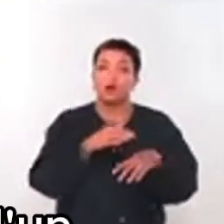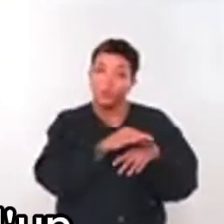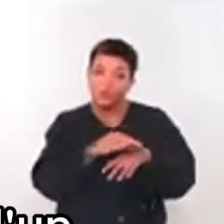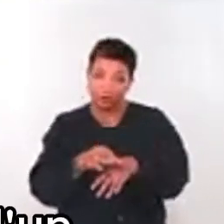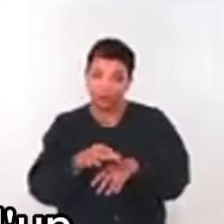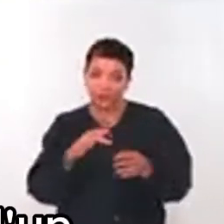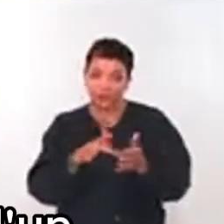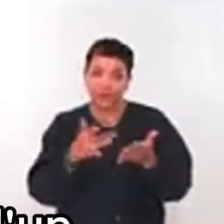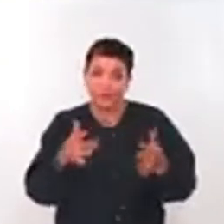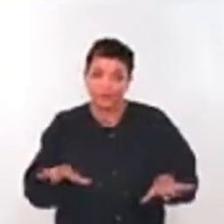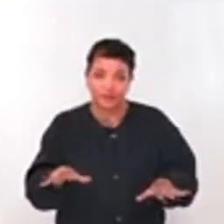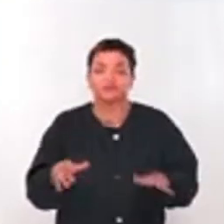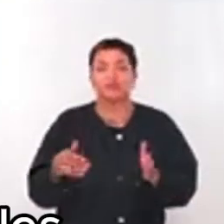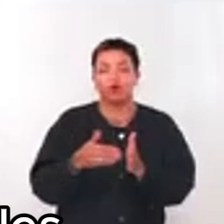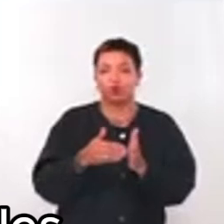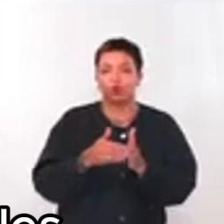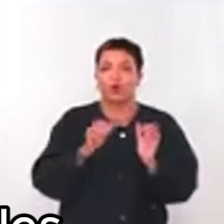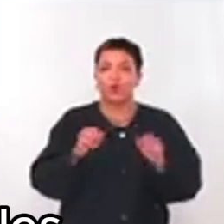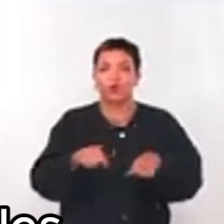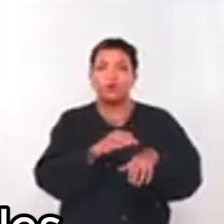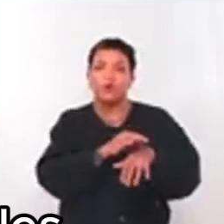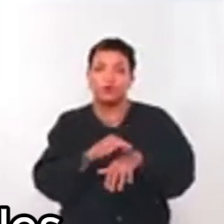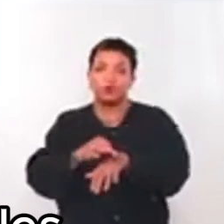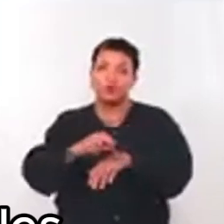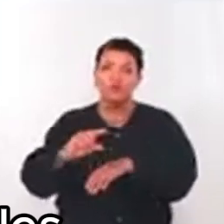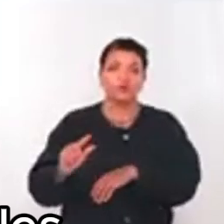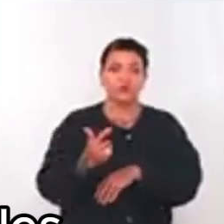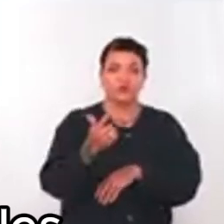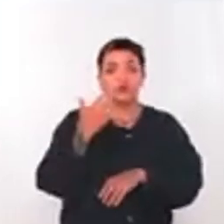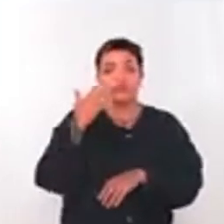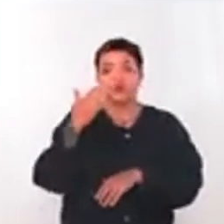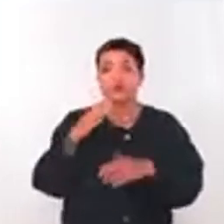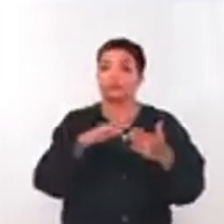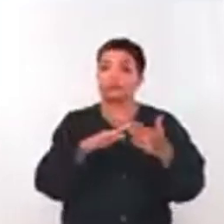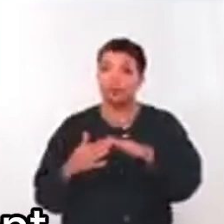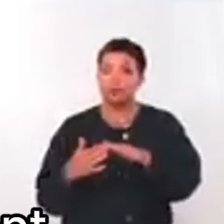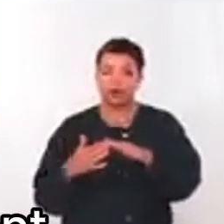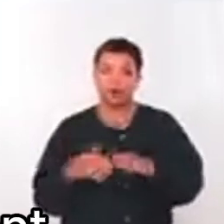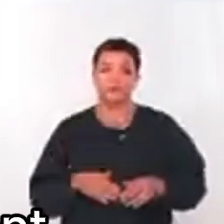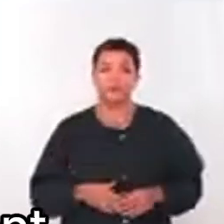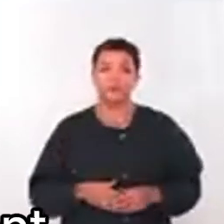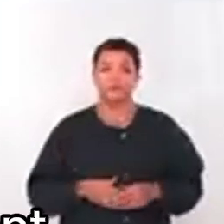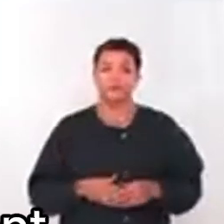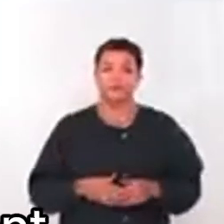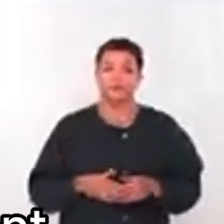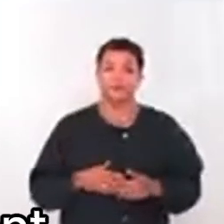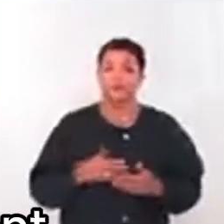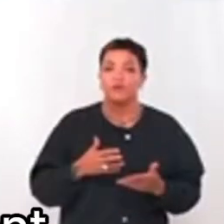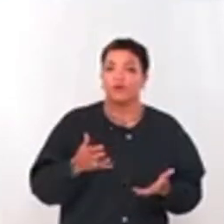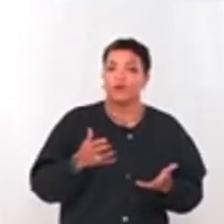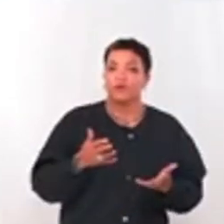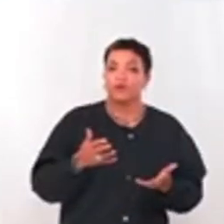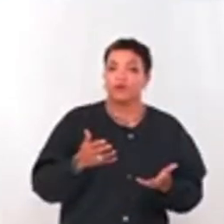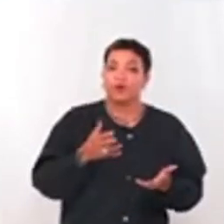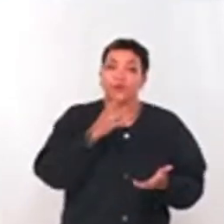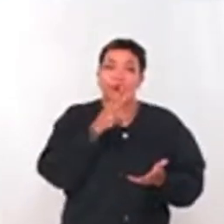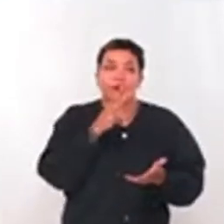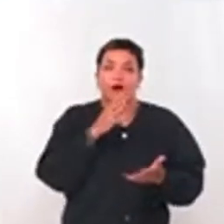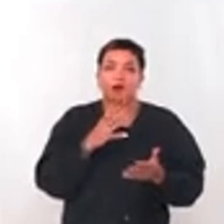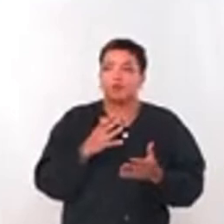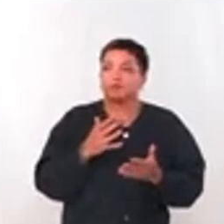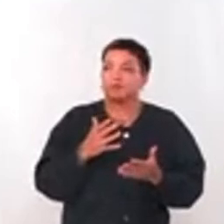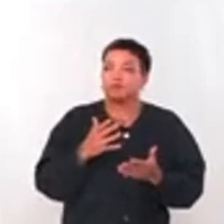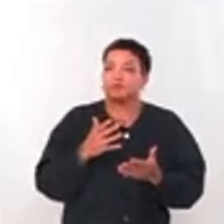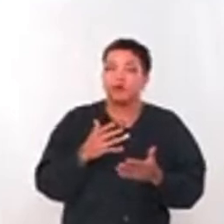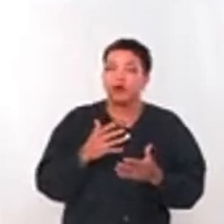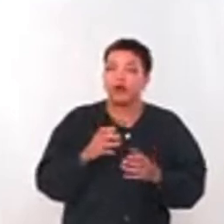de bénéficier une nouvelle fois d'un accompagnement s'ils se retrouvent dans les bidonvilles, puisque nous ne pouvons accepter que les personnes soient définitivement